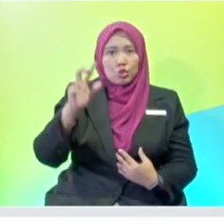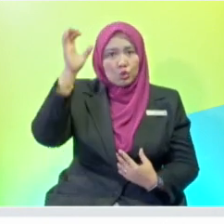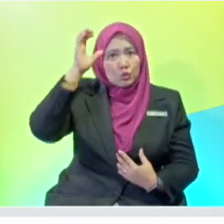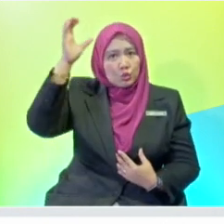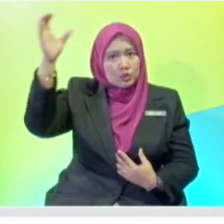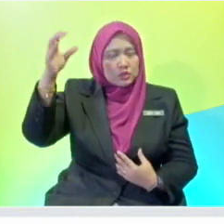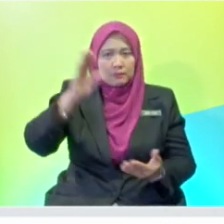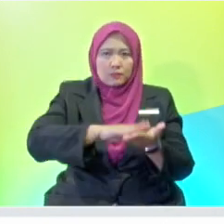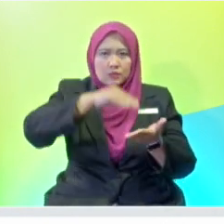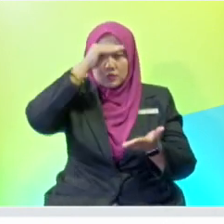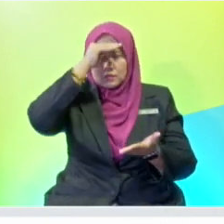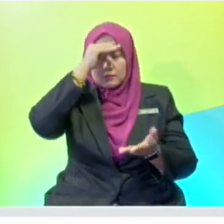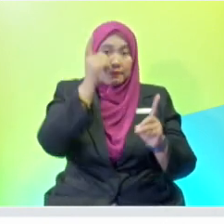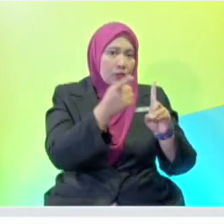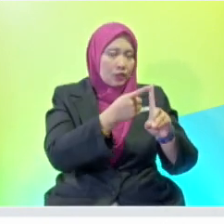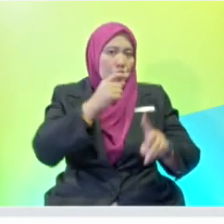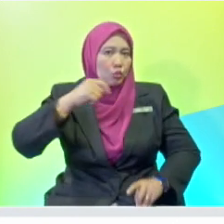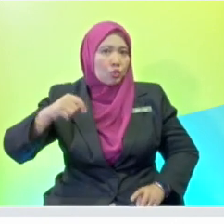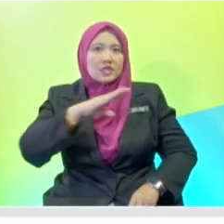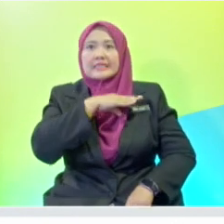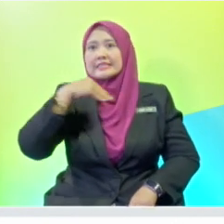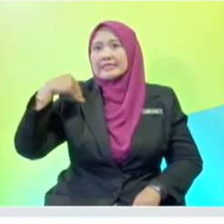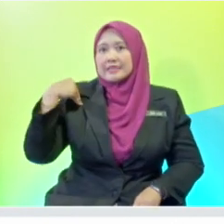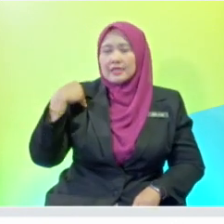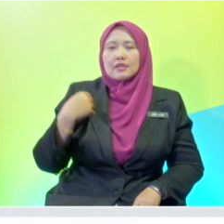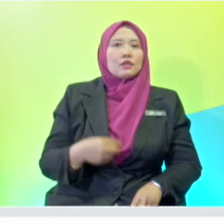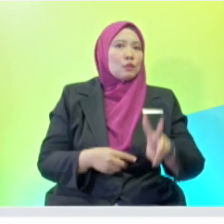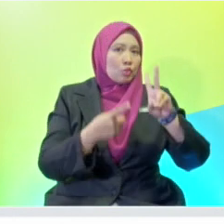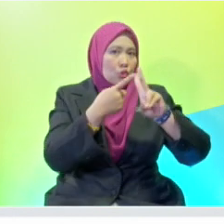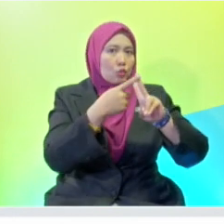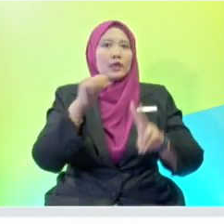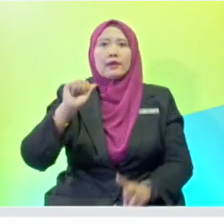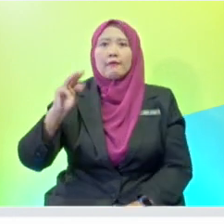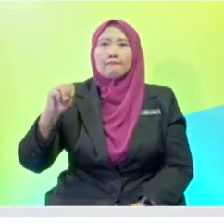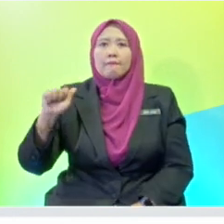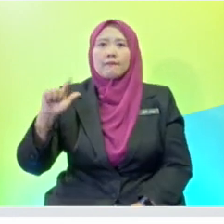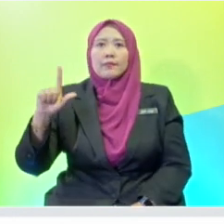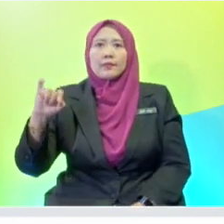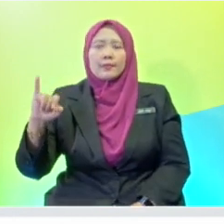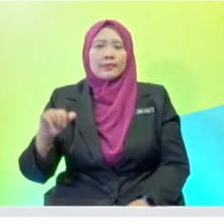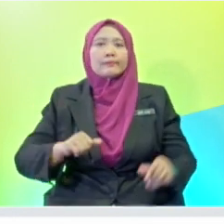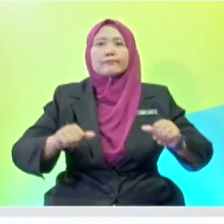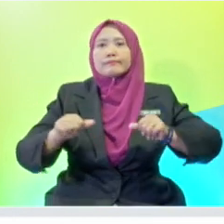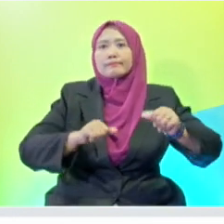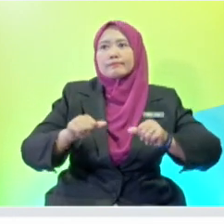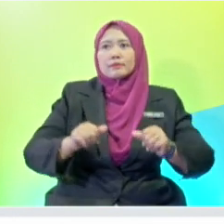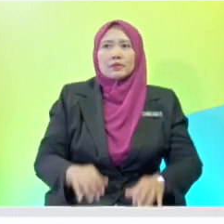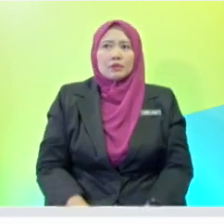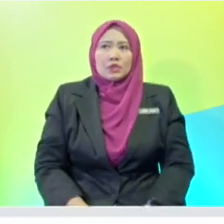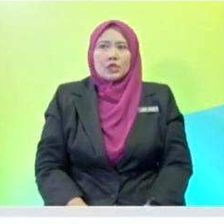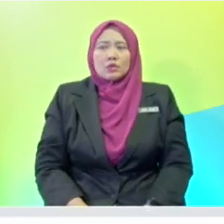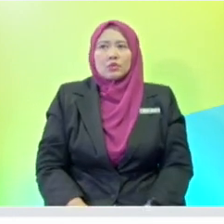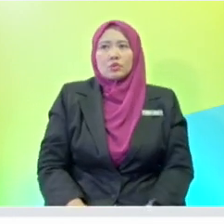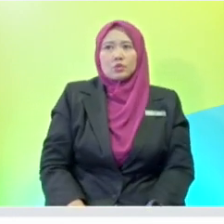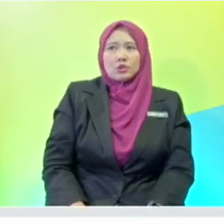secara bertulis dan juga secara Amali Oke hasrat KSM dalam mata pelajaran ini ialah untuk menyediakan